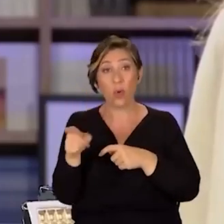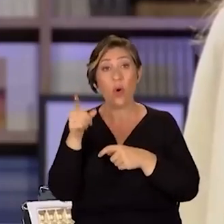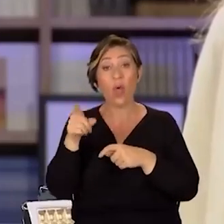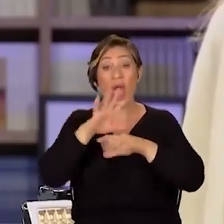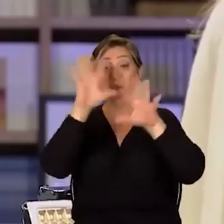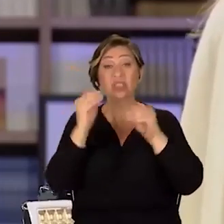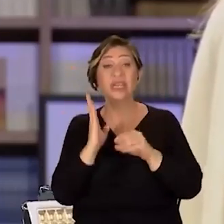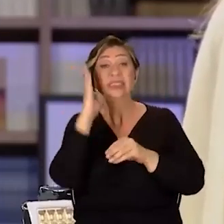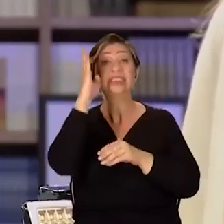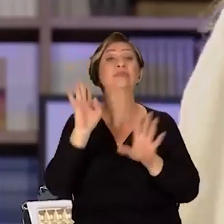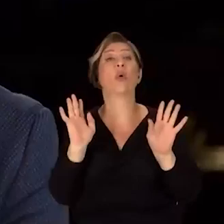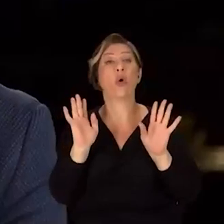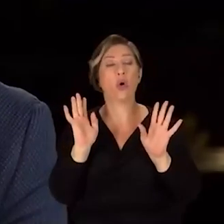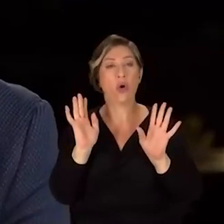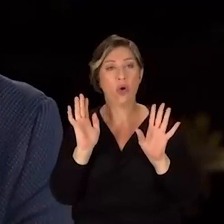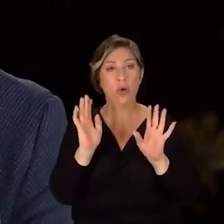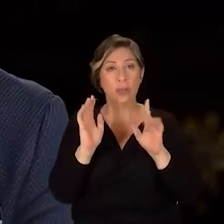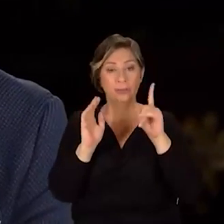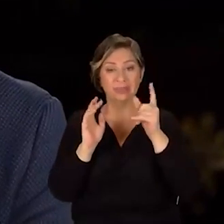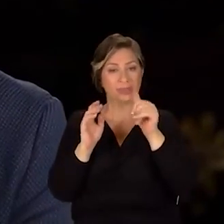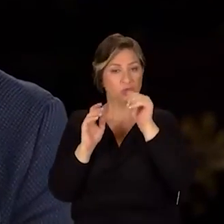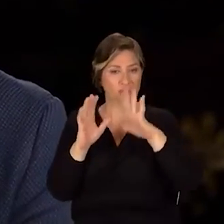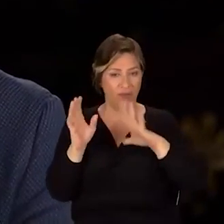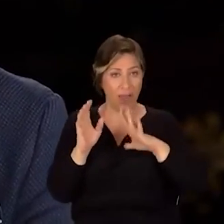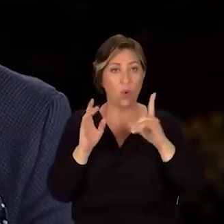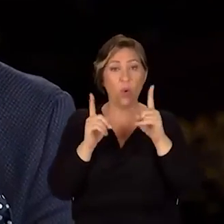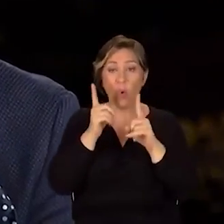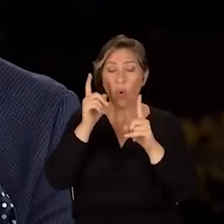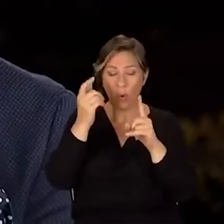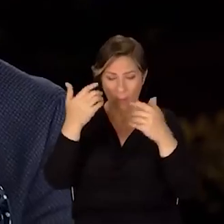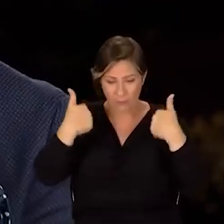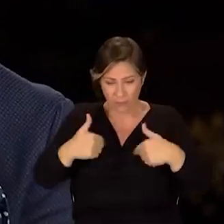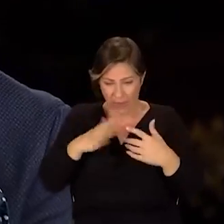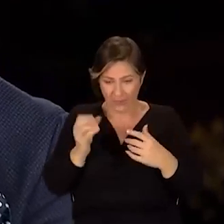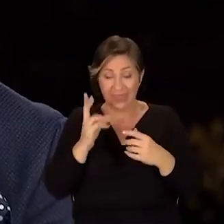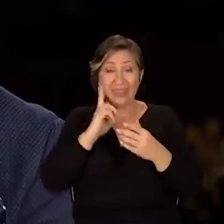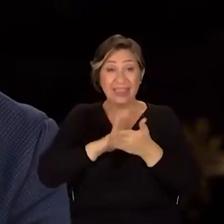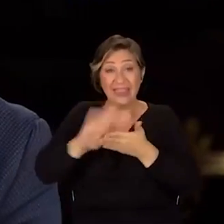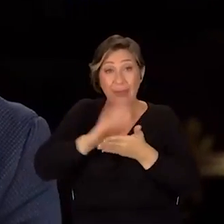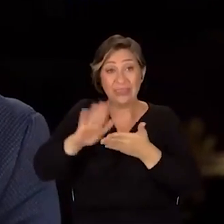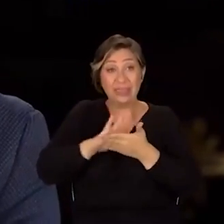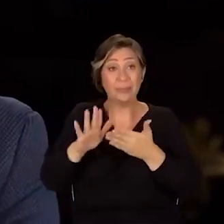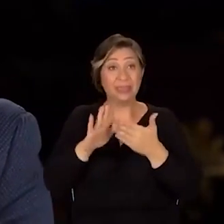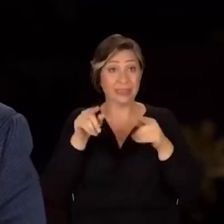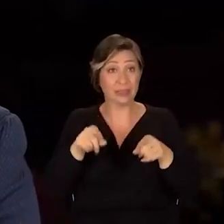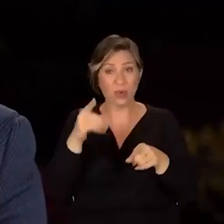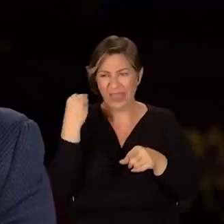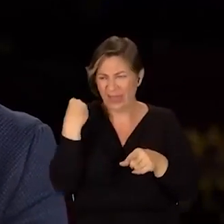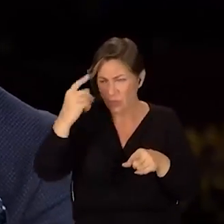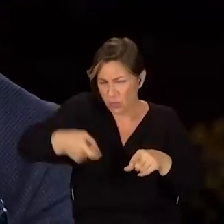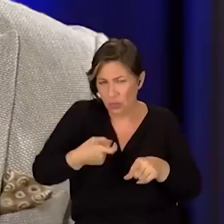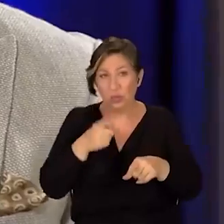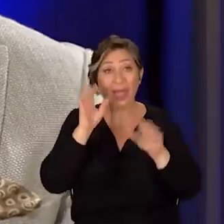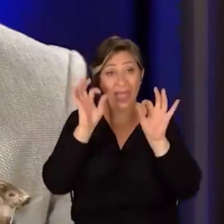Oraya her şey geçmiyor. Aynen. Cerebrospinal sıvı dediğimiz şeyin içerisine. Onun temizlemesi söz konusu tam o yeni bulundan. Evet,